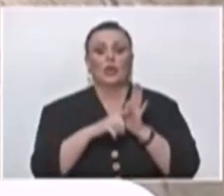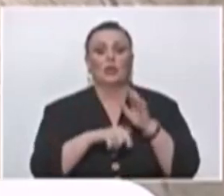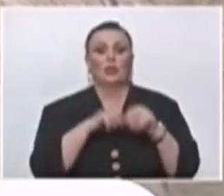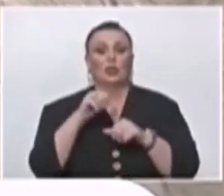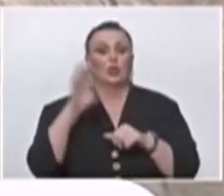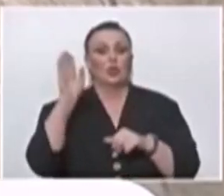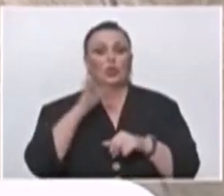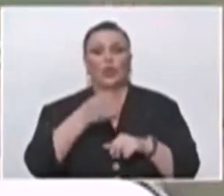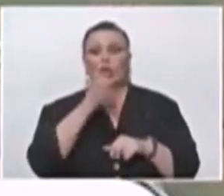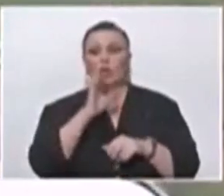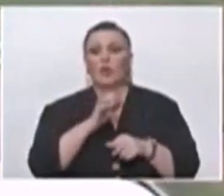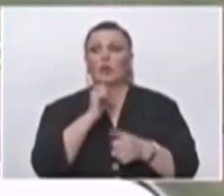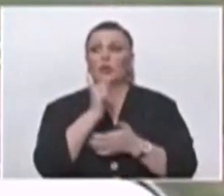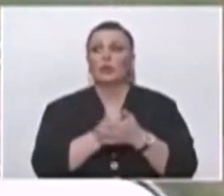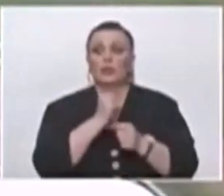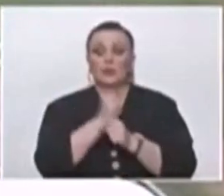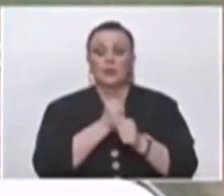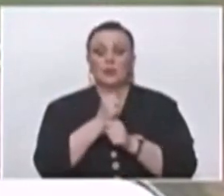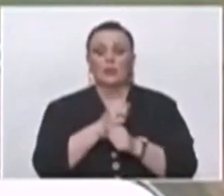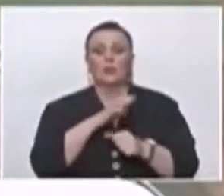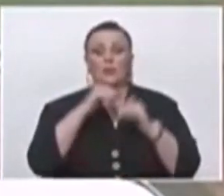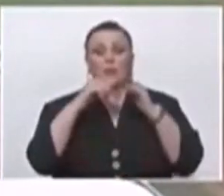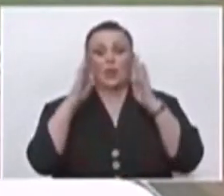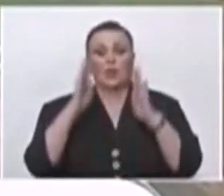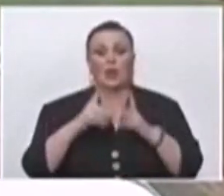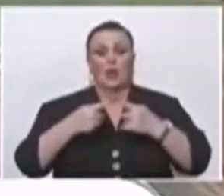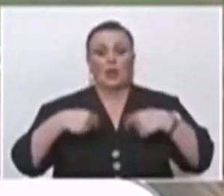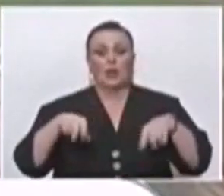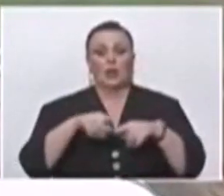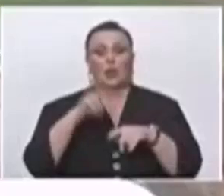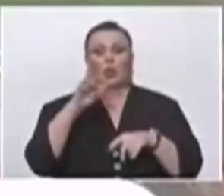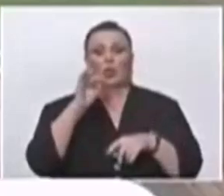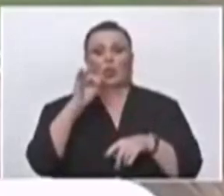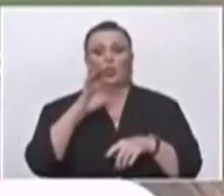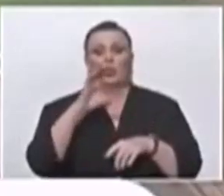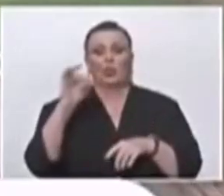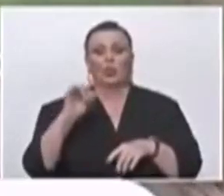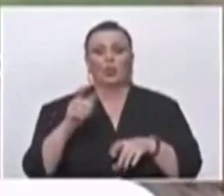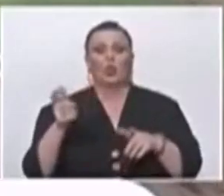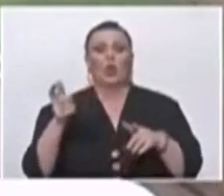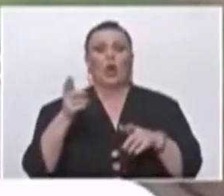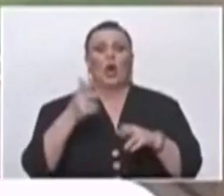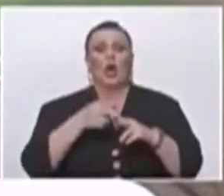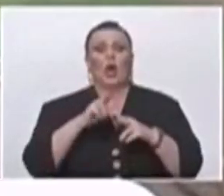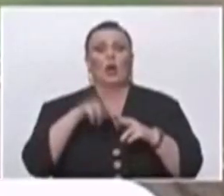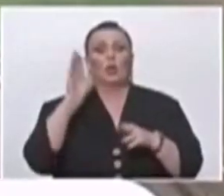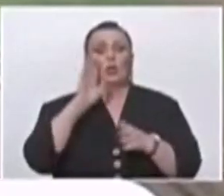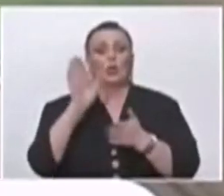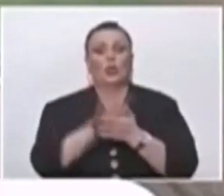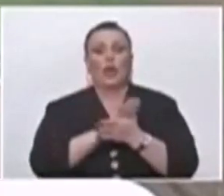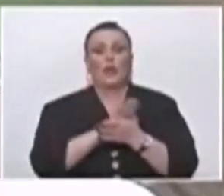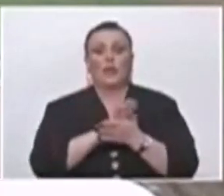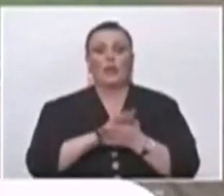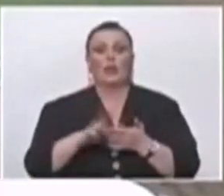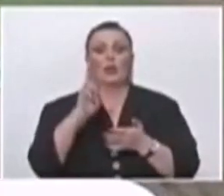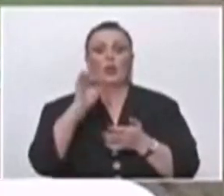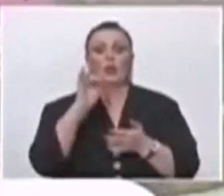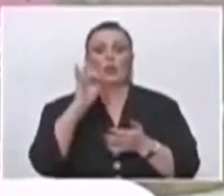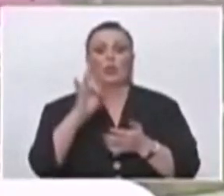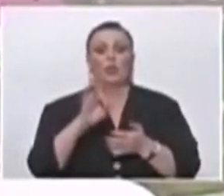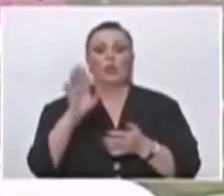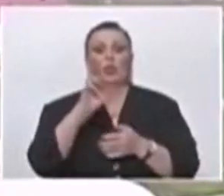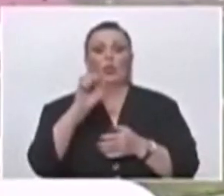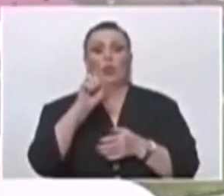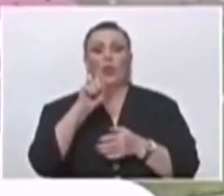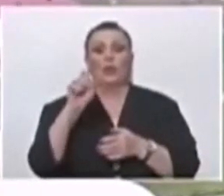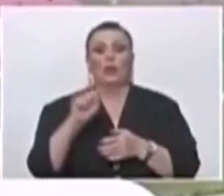su istehsalını həyata keçirir. İdarənin ərazisində yerləşən Kür Su Kəmərləri kompleksinin su təmizləyici qurğuları Kür çayının səthi suları